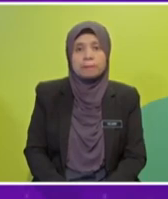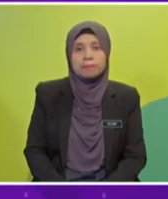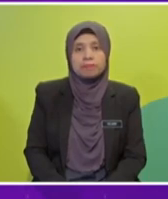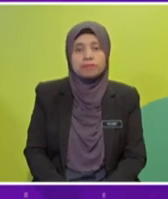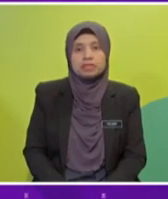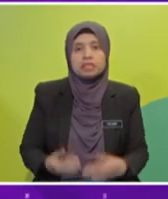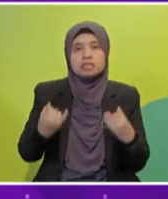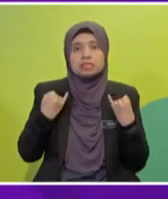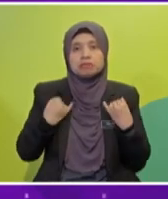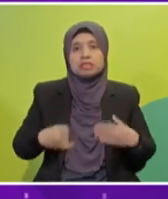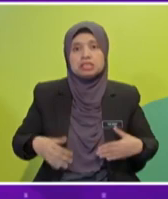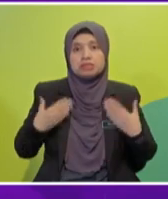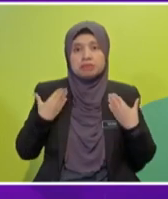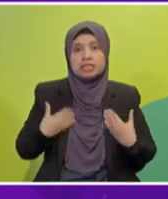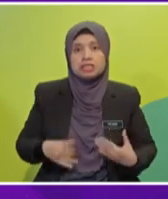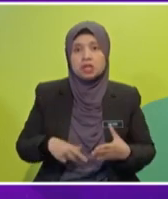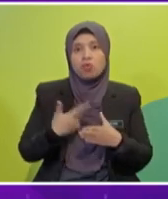Jasmani lah fizikal tu.